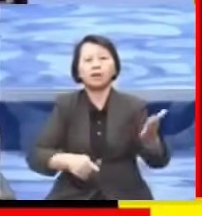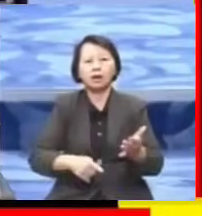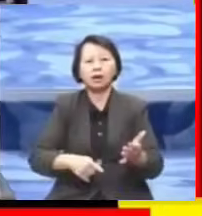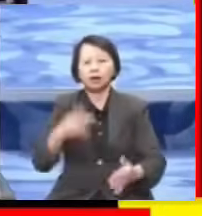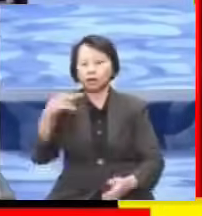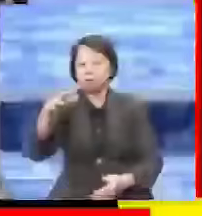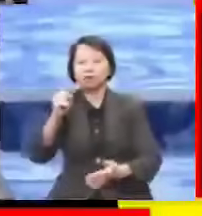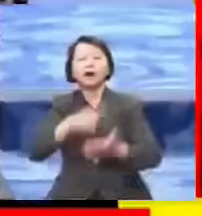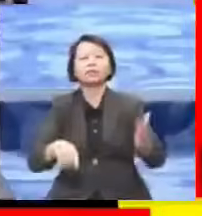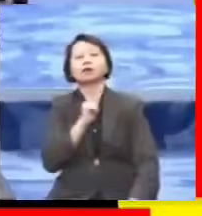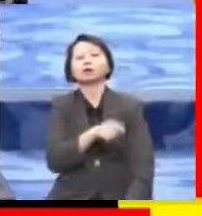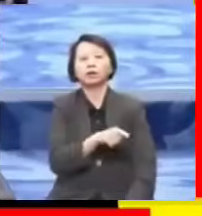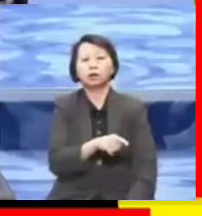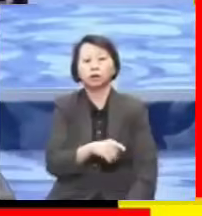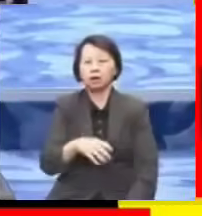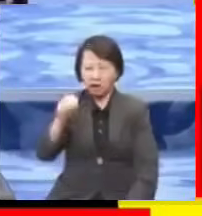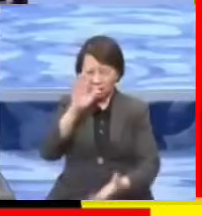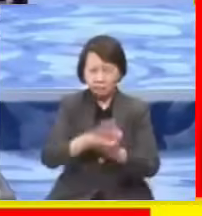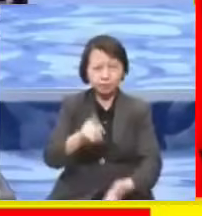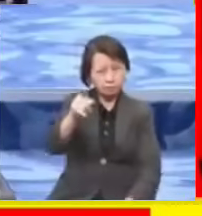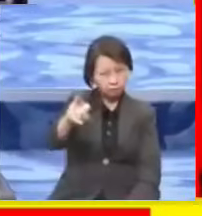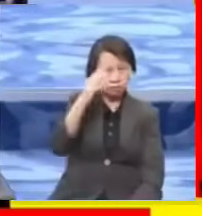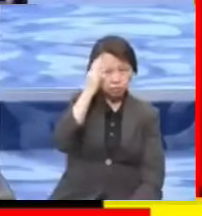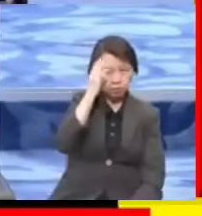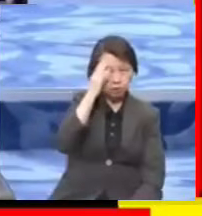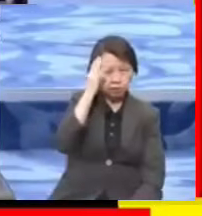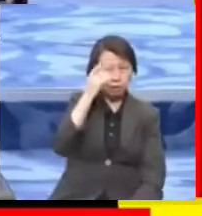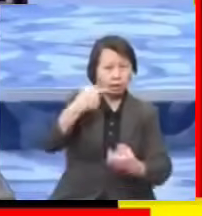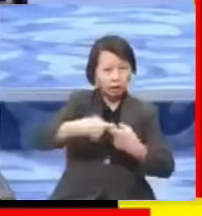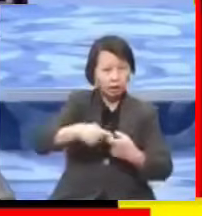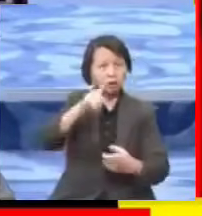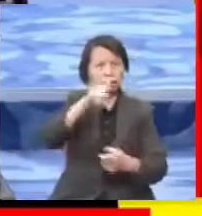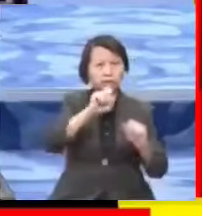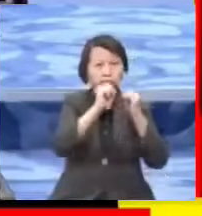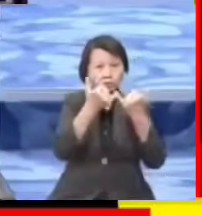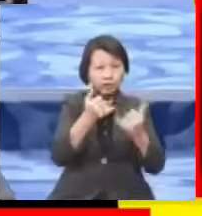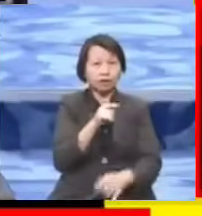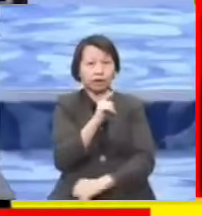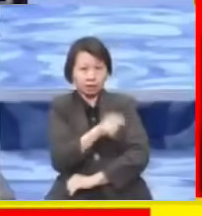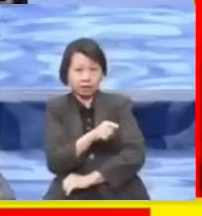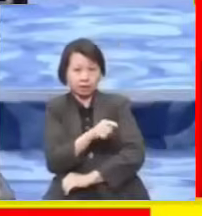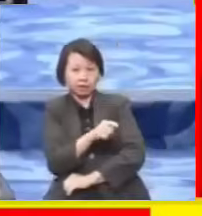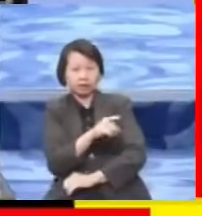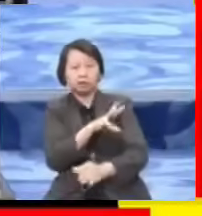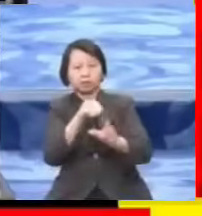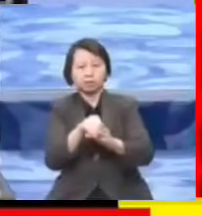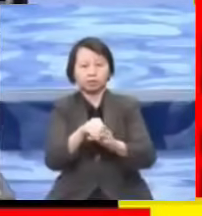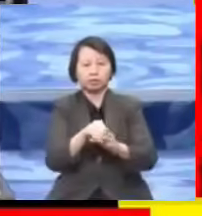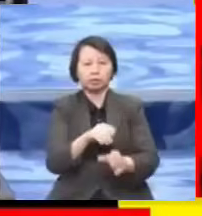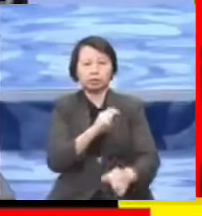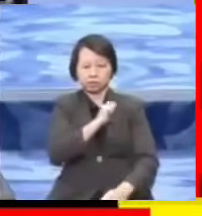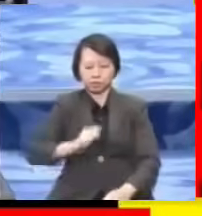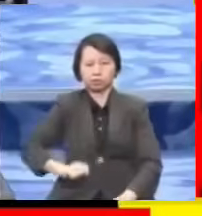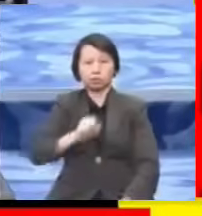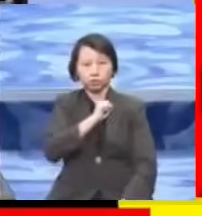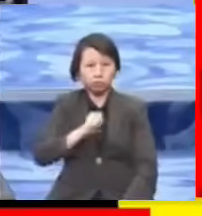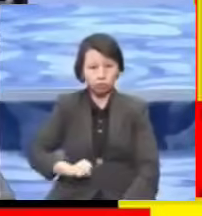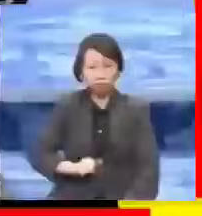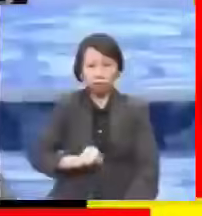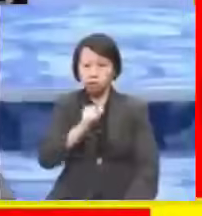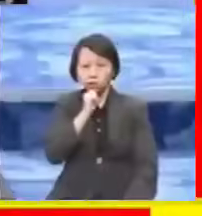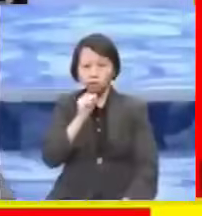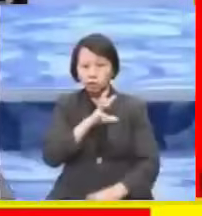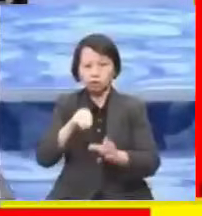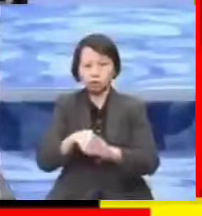Saya percaya Yang Berhormat Pasir Mas tahu bahawa yang dikaitkan itu satu syarikat yang melibatkan Tuanku Sultan, tidak